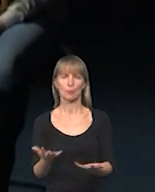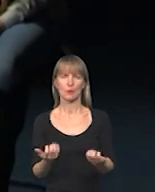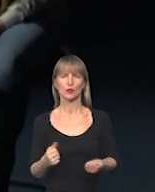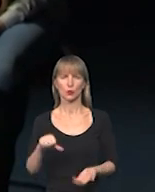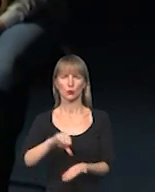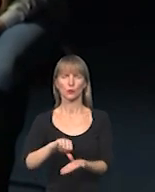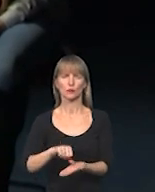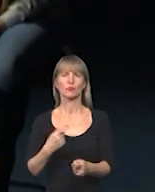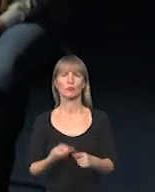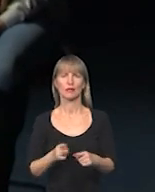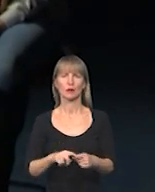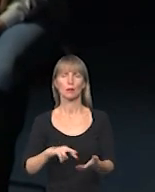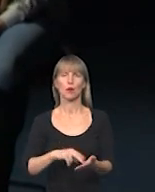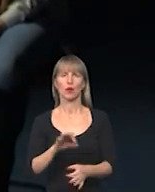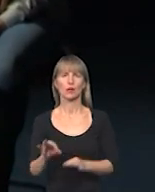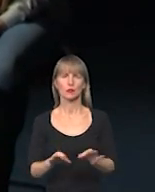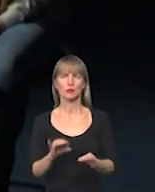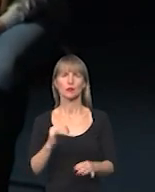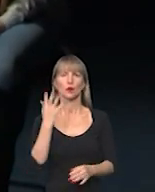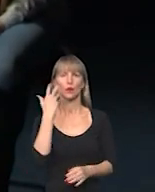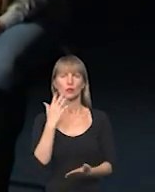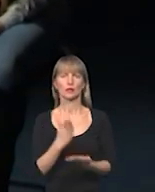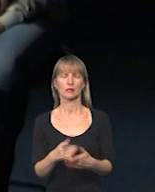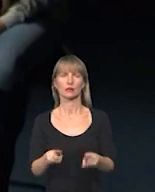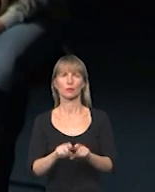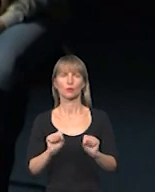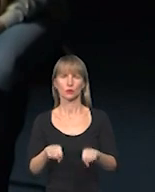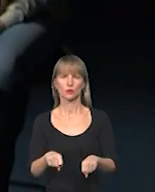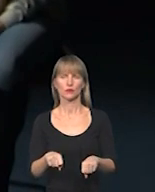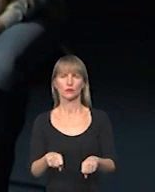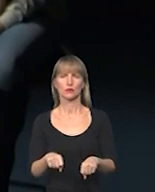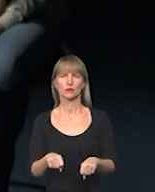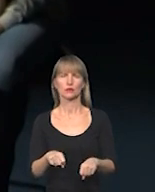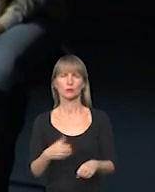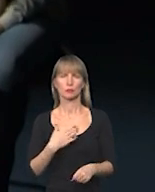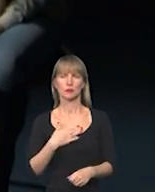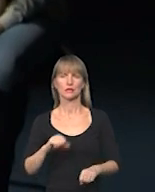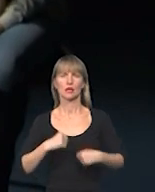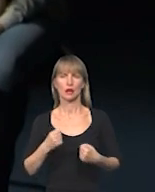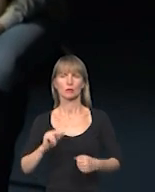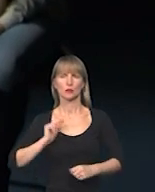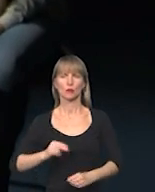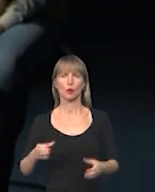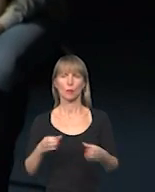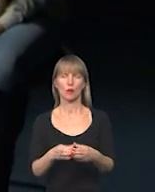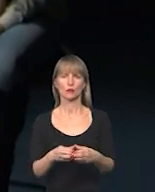участь в даному проєкті. Та коли є така можливість, то так, ми стараємося працювати командою.